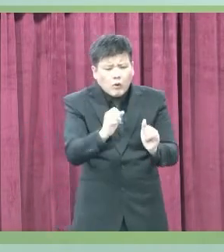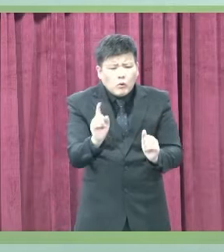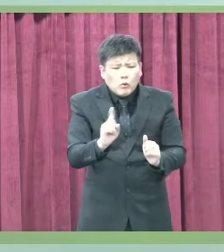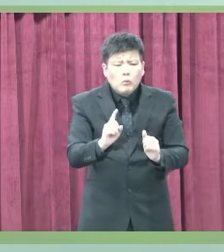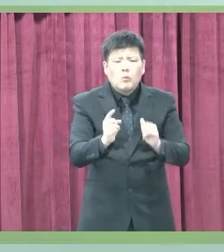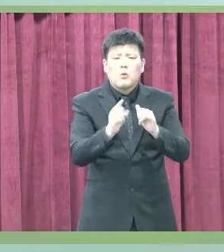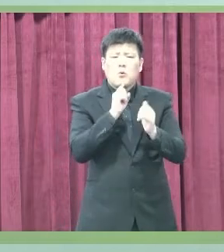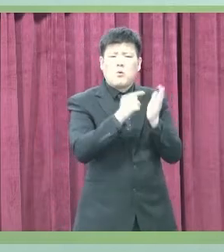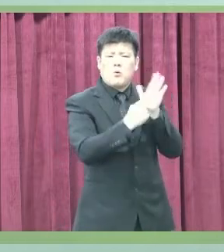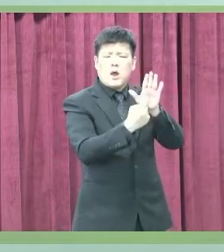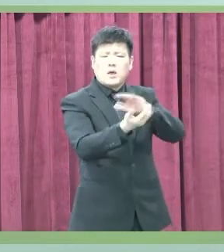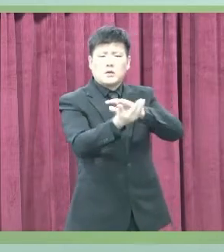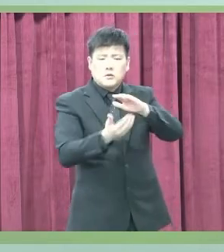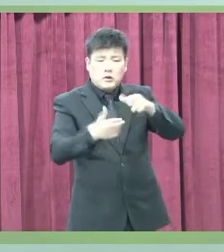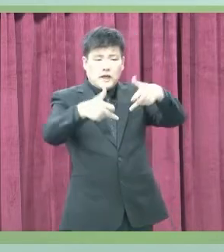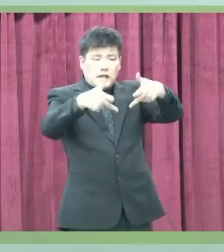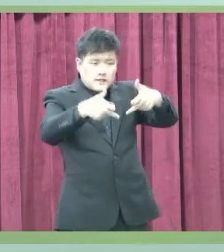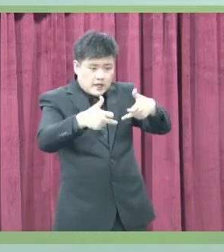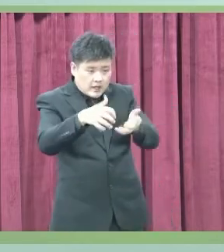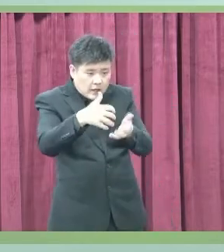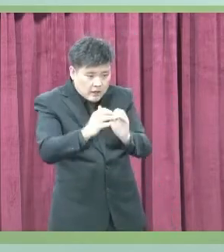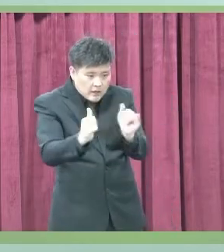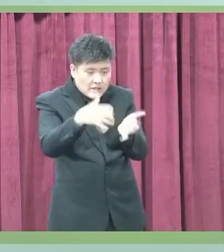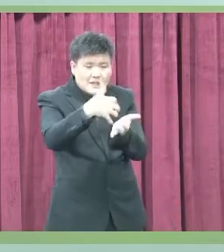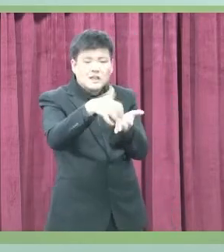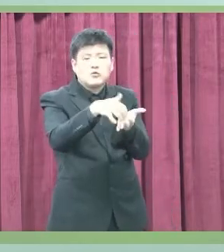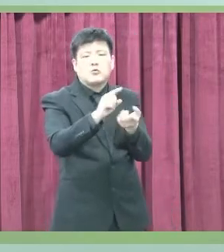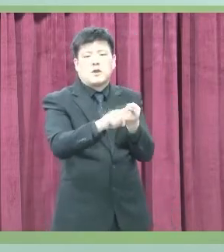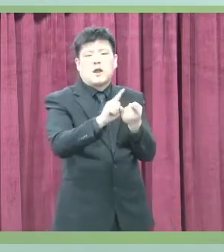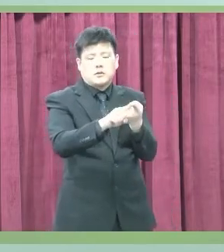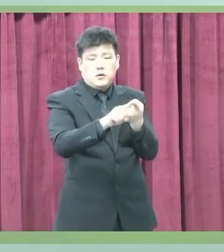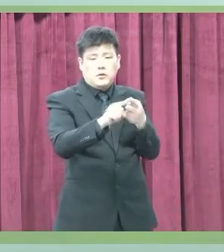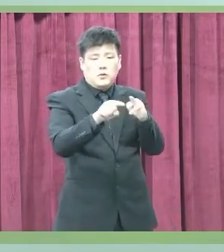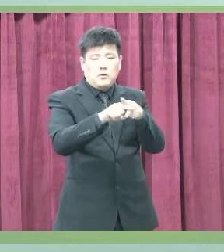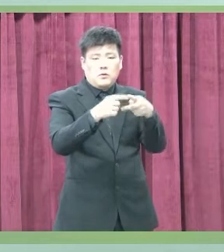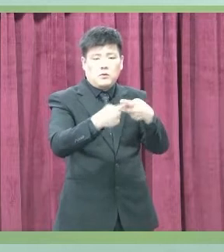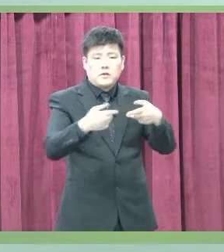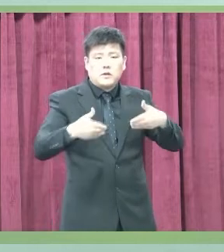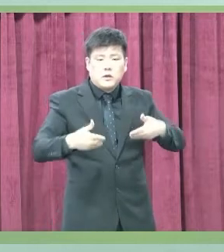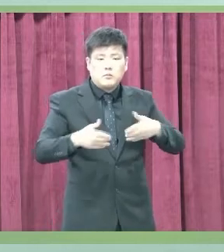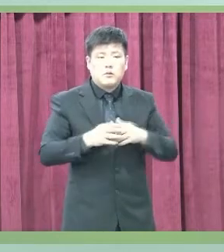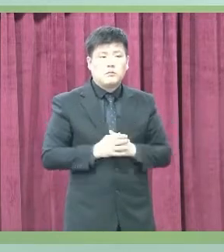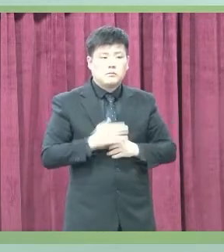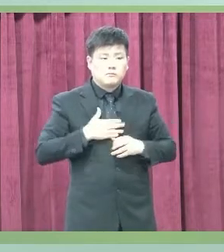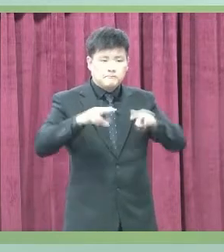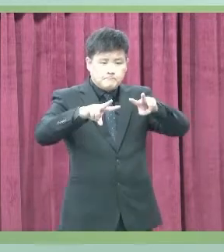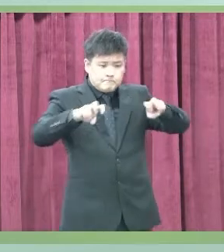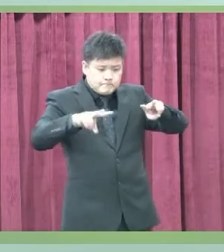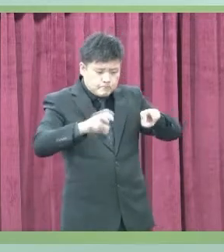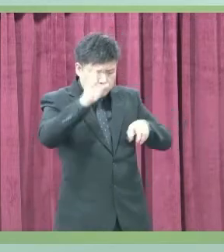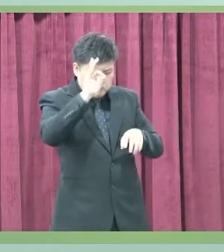말씀드리기 전에 장애 인구에 대해서 조금 이해하시는 게 필요한데 저희가 지금 분석한